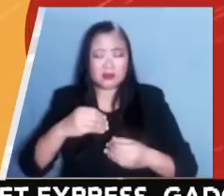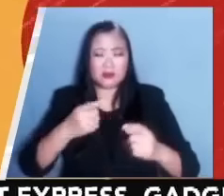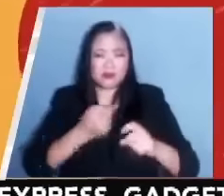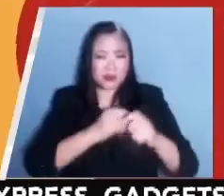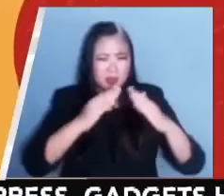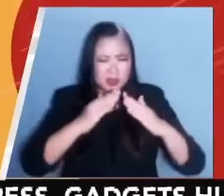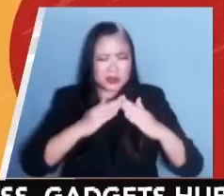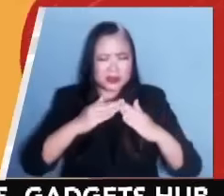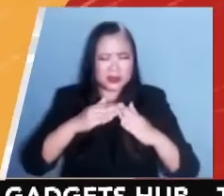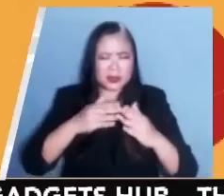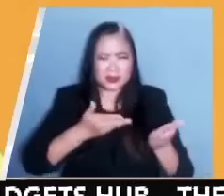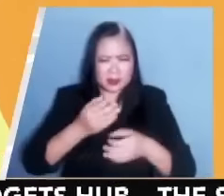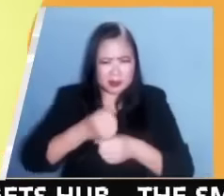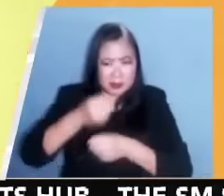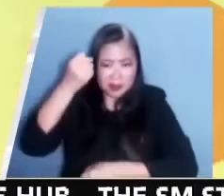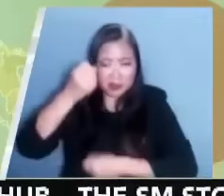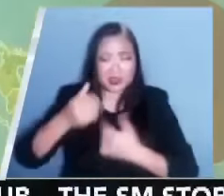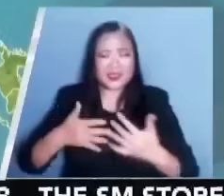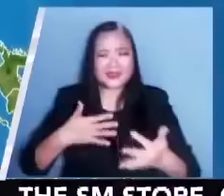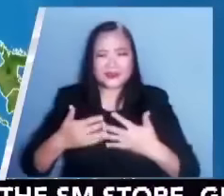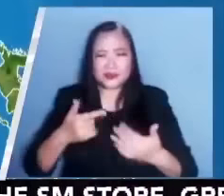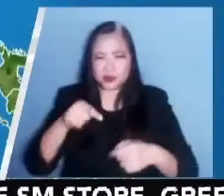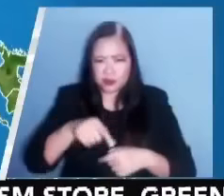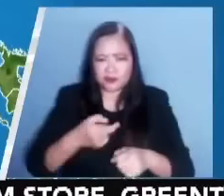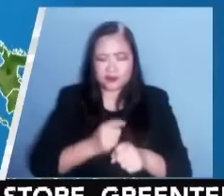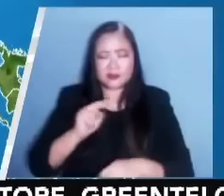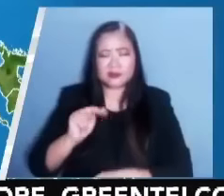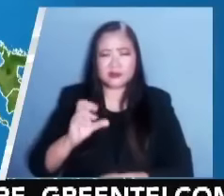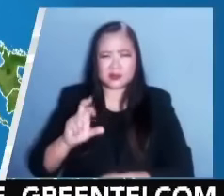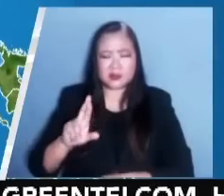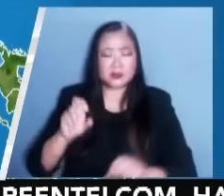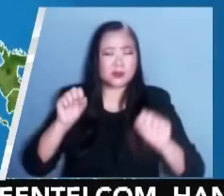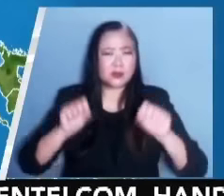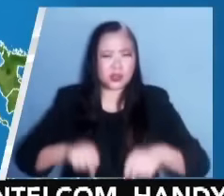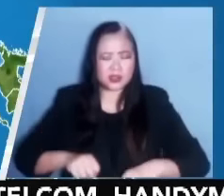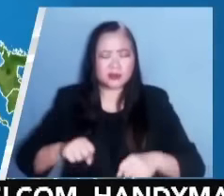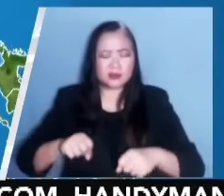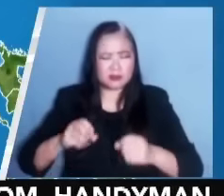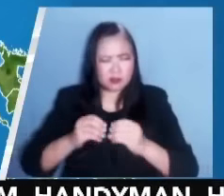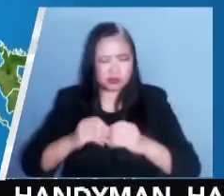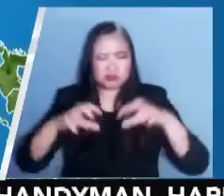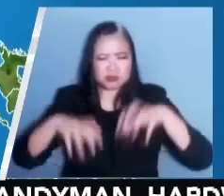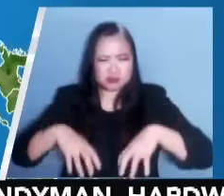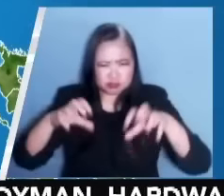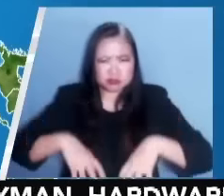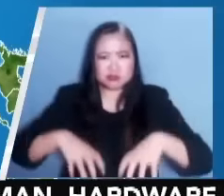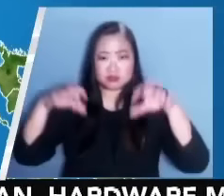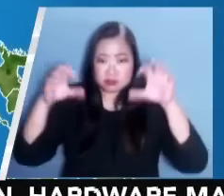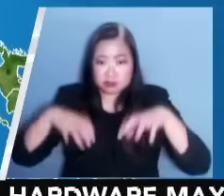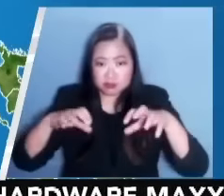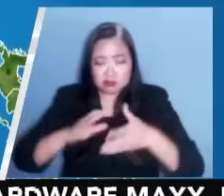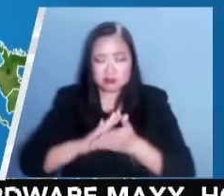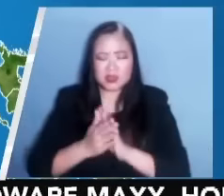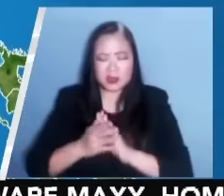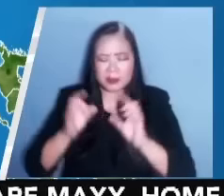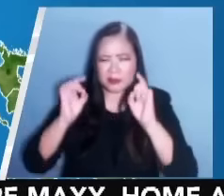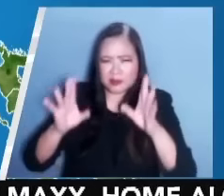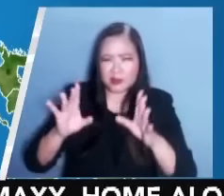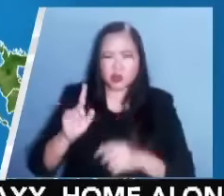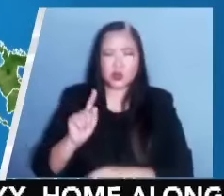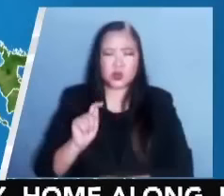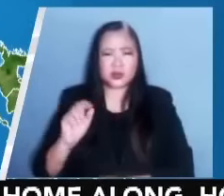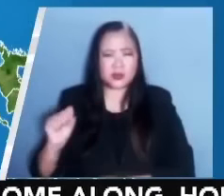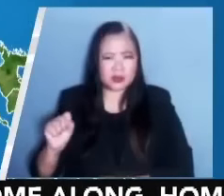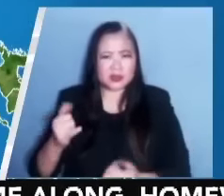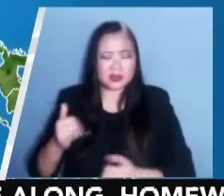taga Metro Manila. Dahil ayon sa pag-asa, posible pang lumakas ang Bagyong Enteng bilang severe tropical storm mamayang hapon o bukas ng